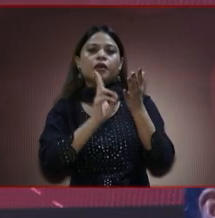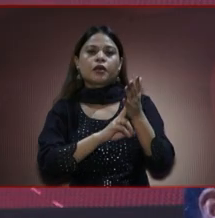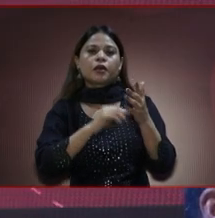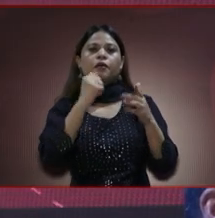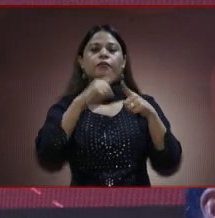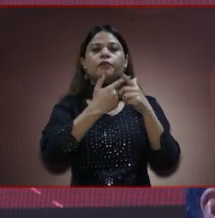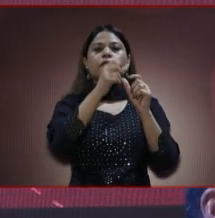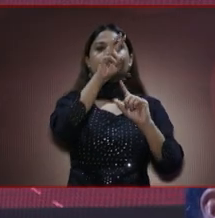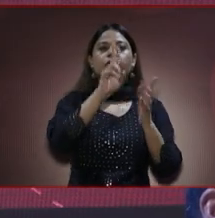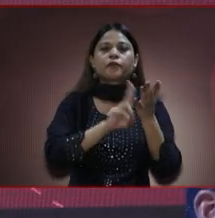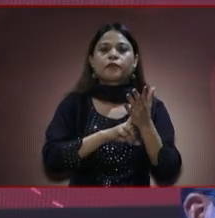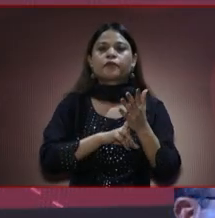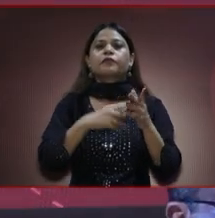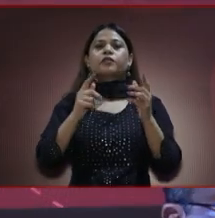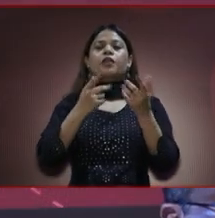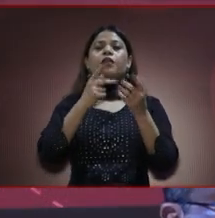पॉलिसी अमेज़न इंडिया,